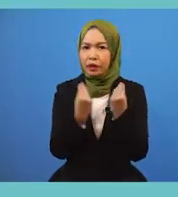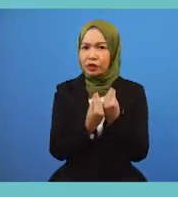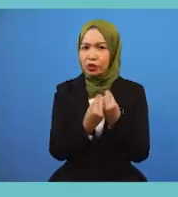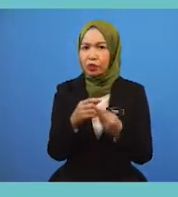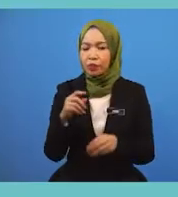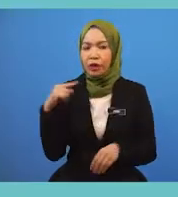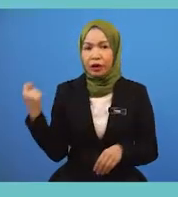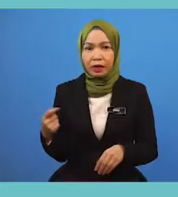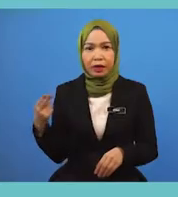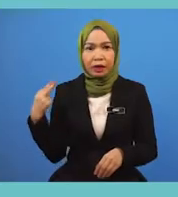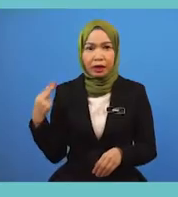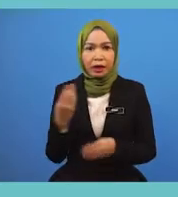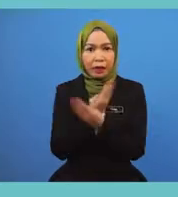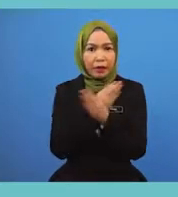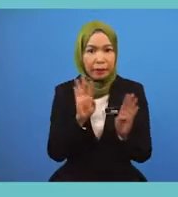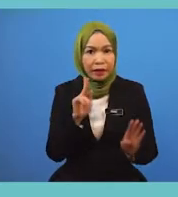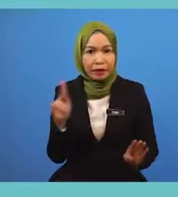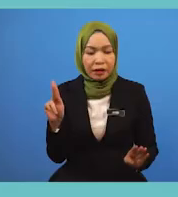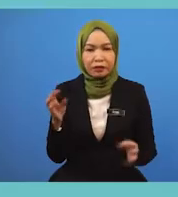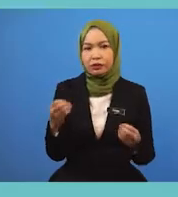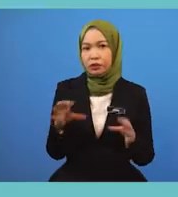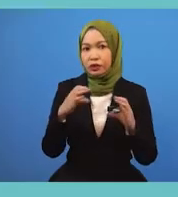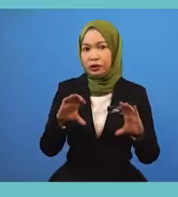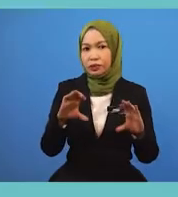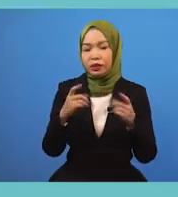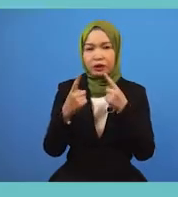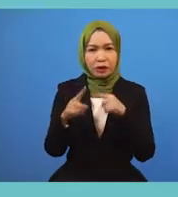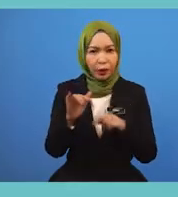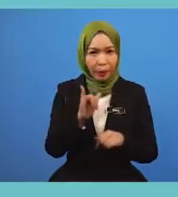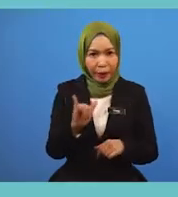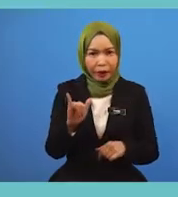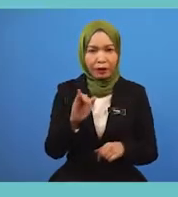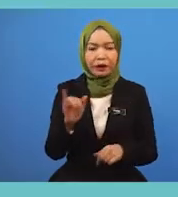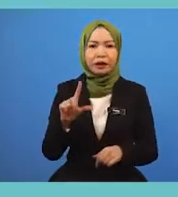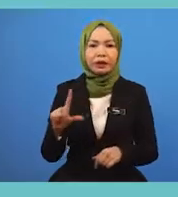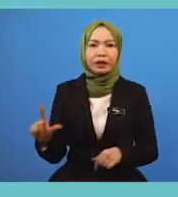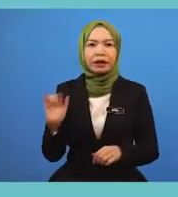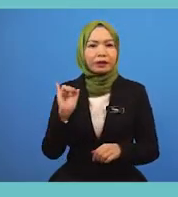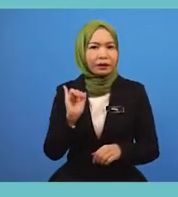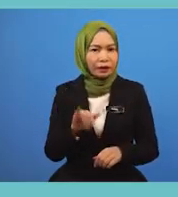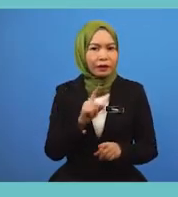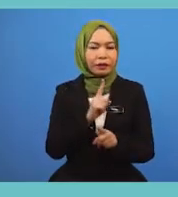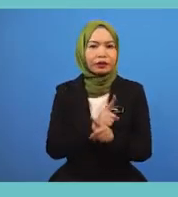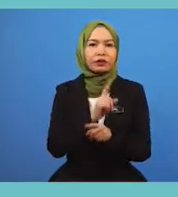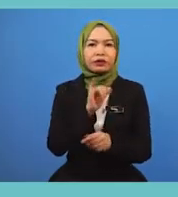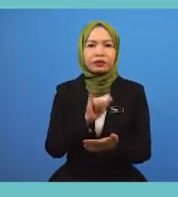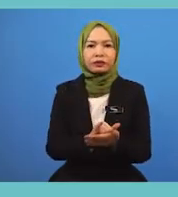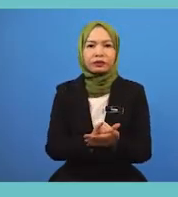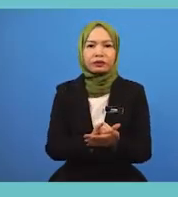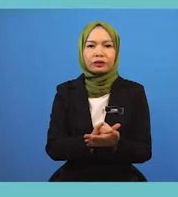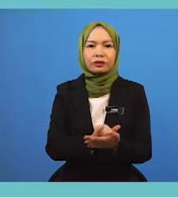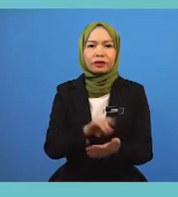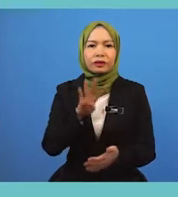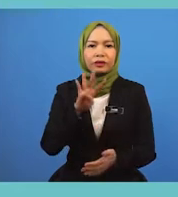yang dibebaskan? Murid-murid sudah cuba? Jawapannya ialah ya, betul tu.